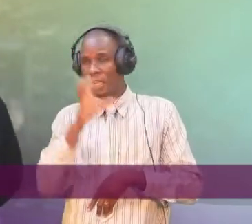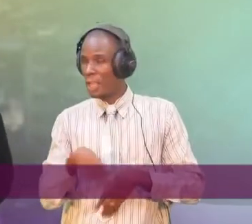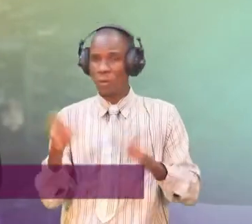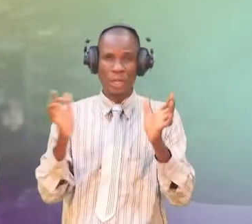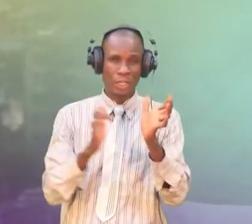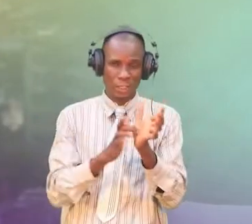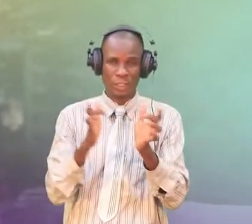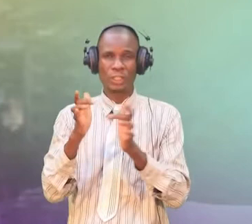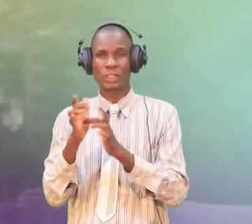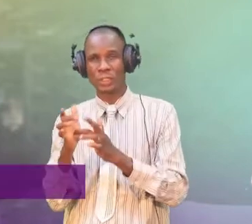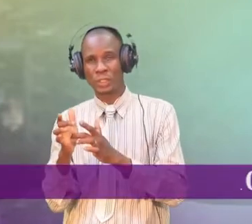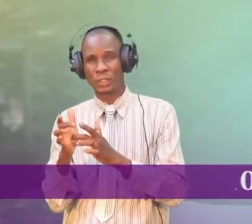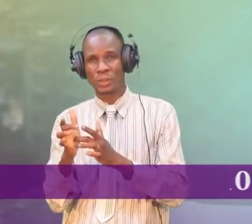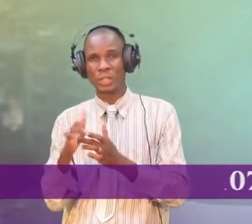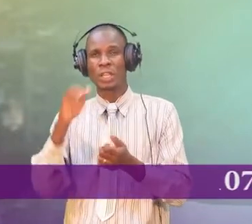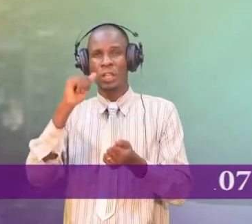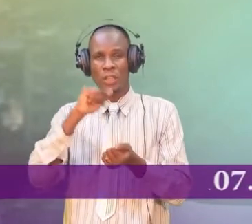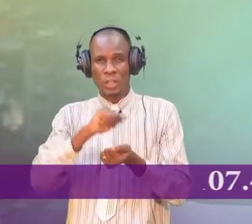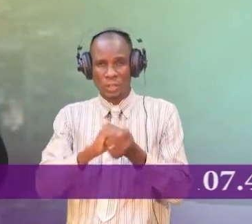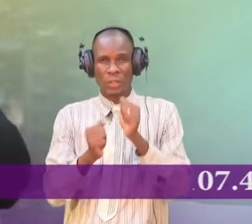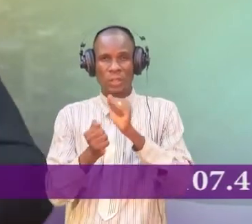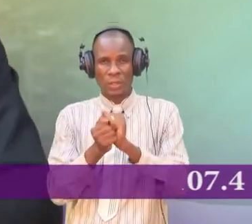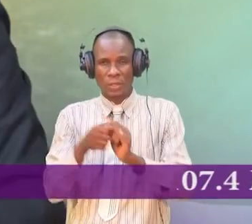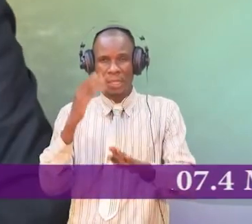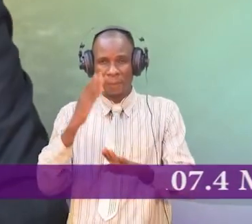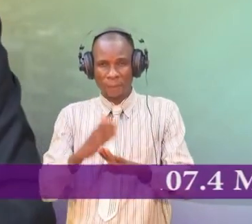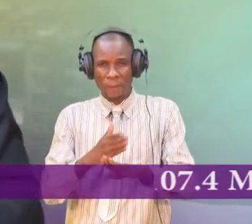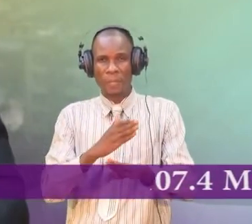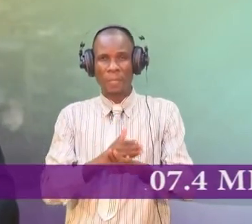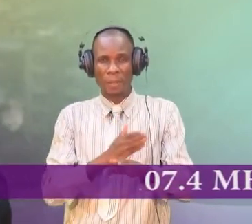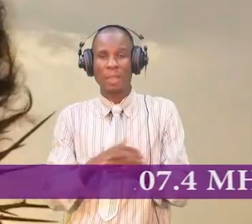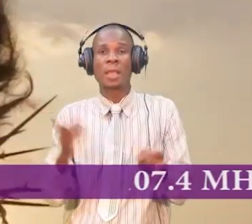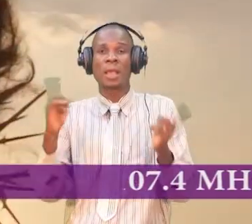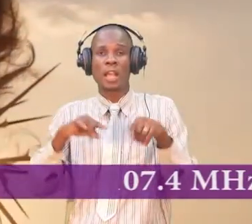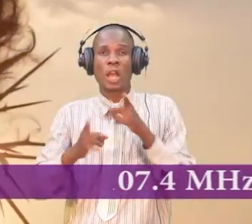na boyokani ya sika ezongisa misika kati na Yesu Kristo.